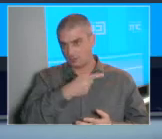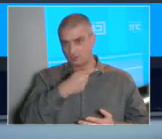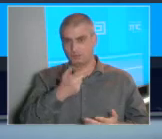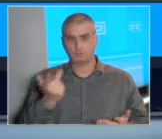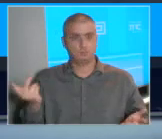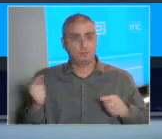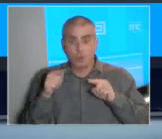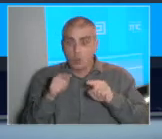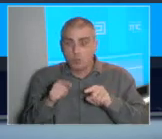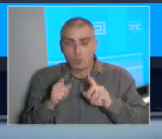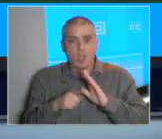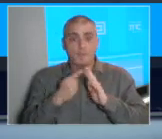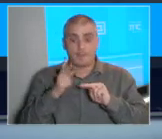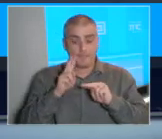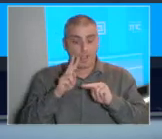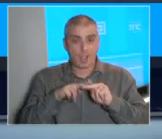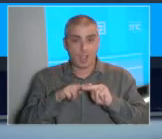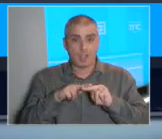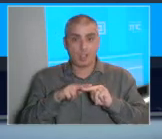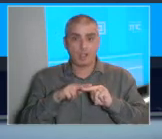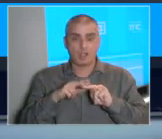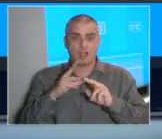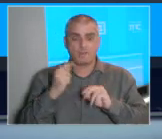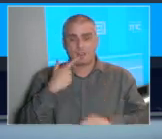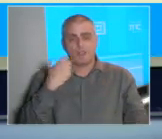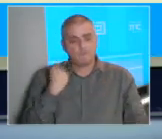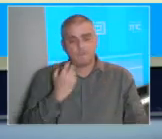זה, פעם אחרי הרבה